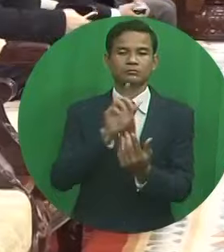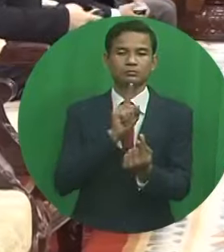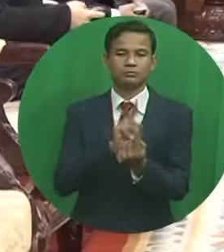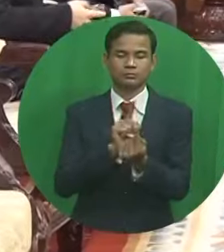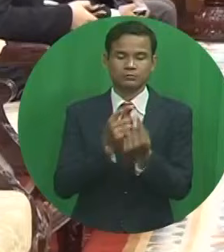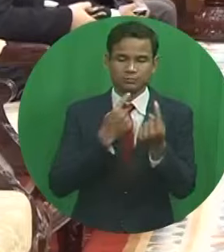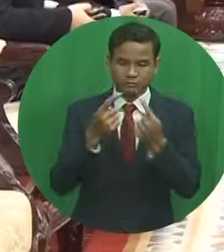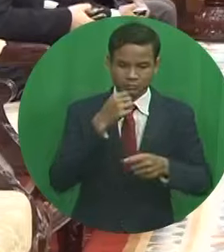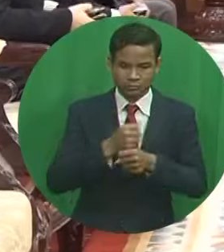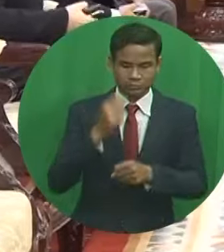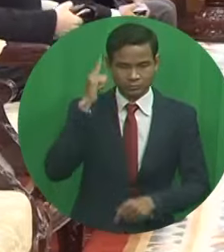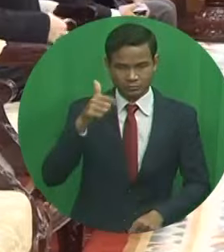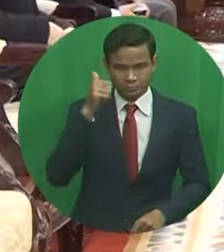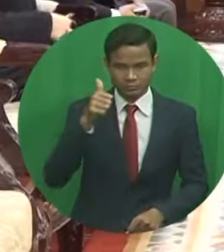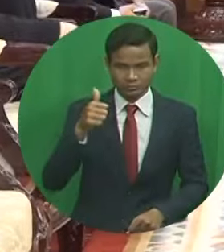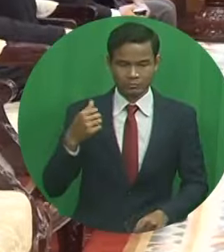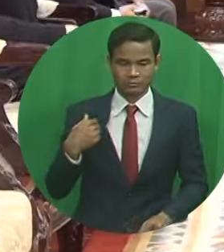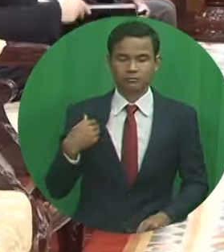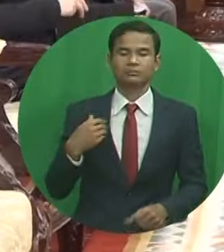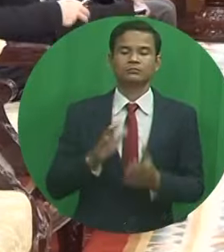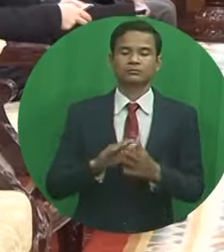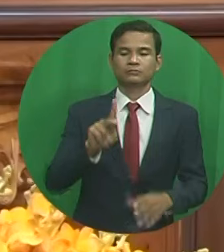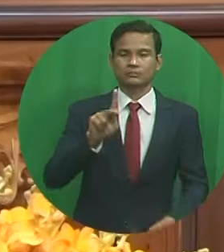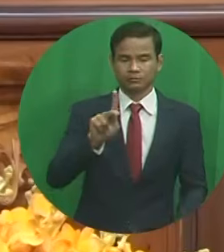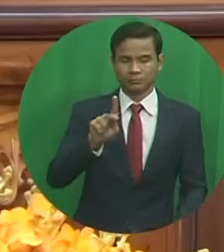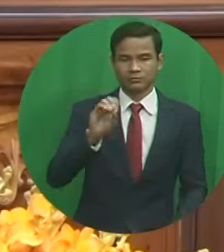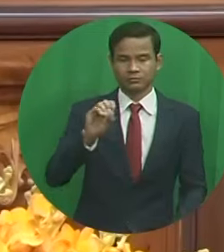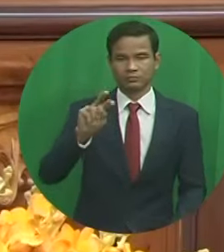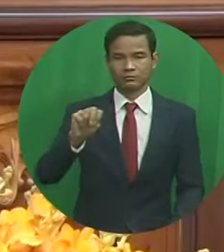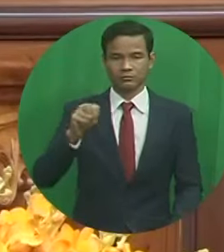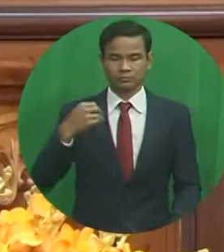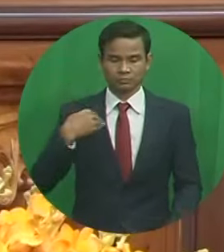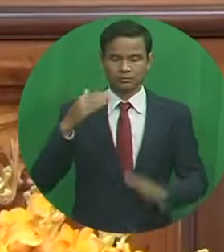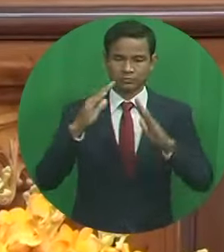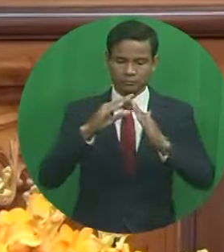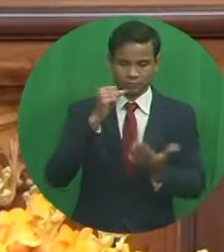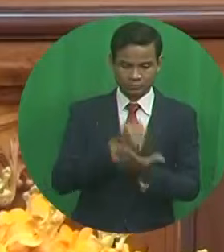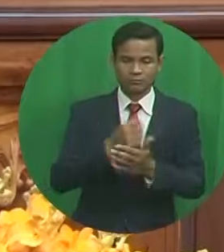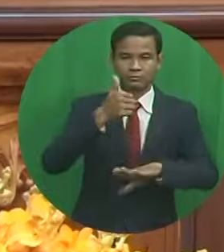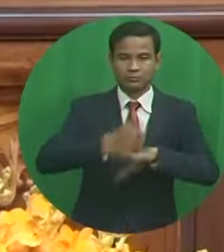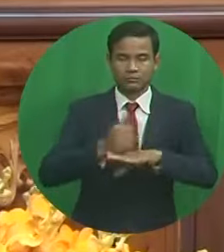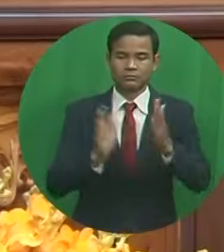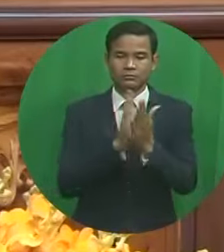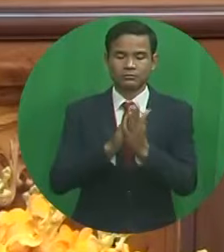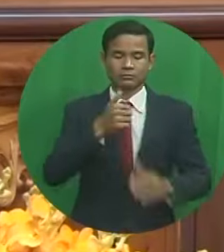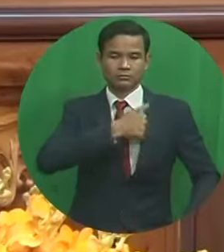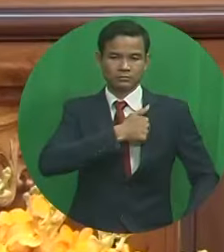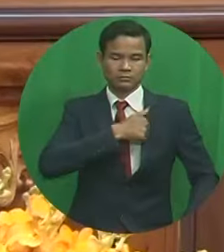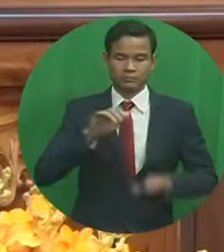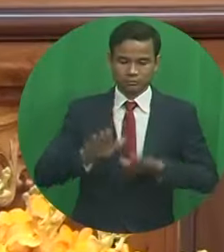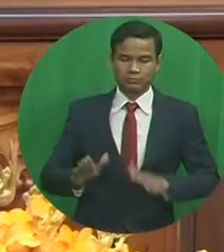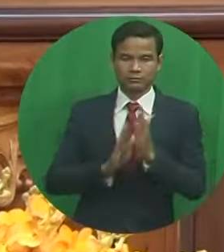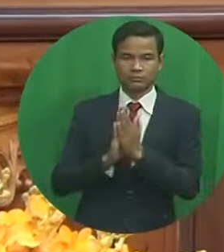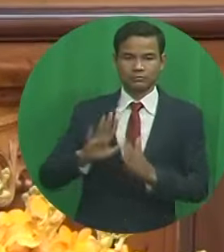ការងារជាមួយលោកជំទាវភីងអឹមគិតនីកូនអាយកៈរដ្ឋទូតនៃប្រទេសកាណាដាប្រចាំព្រះរាជាណាចក្រកម្ពុ